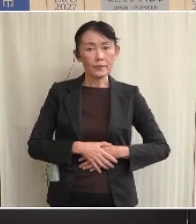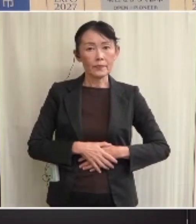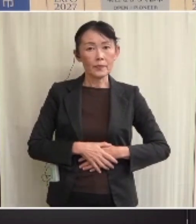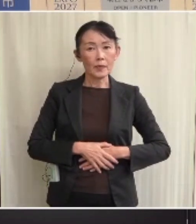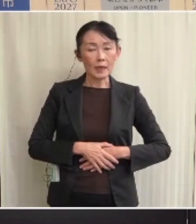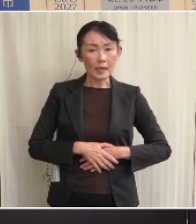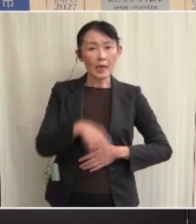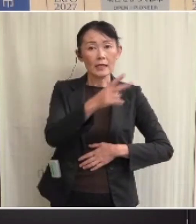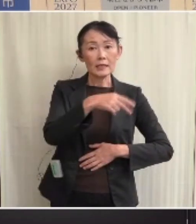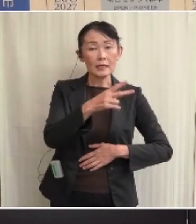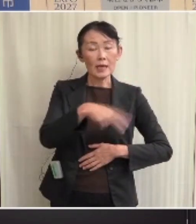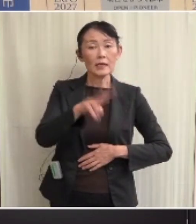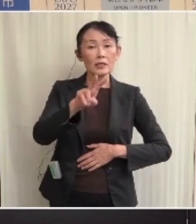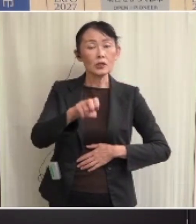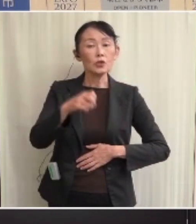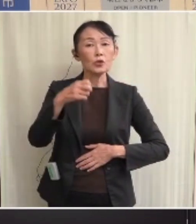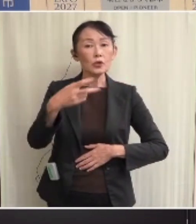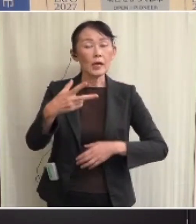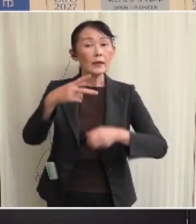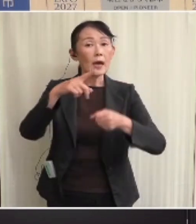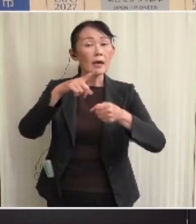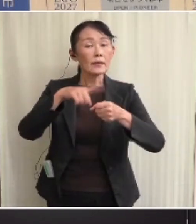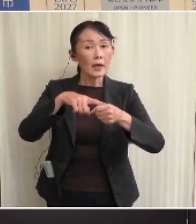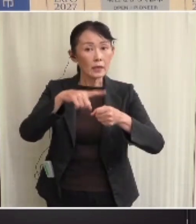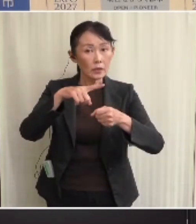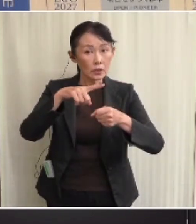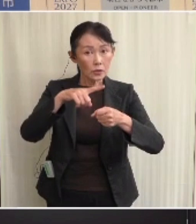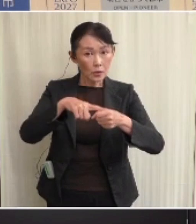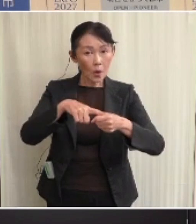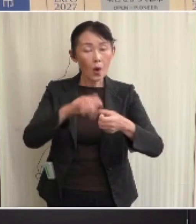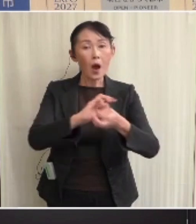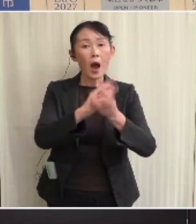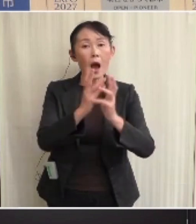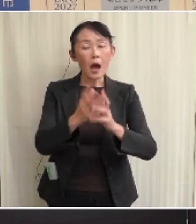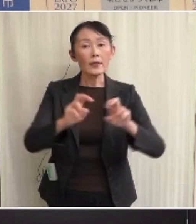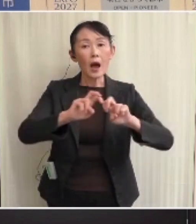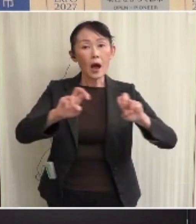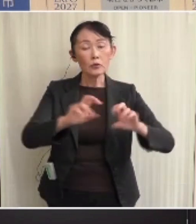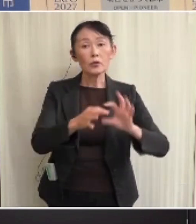の、開催に向けて鋭意準備を進めてまいりたいと考えています。